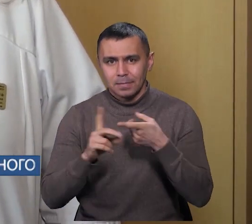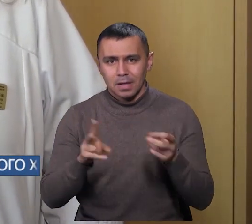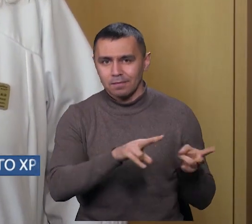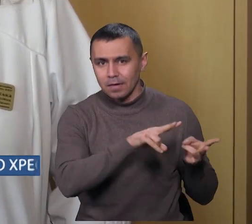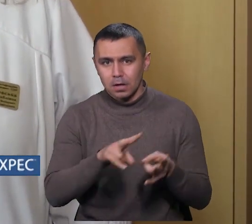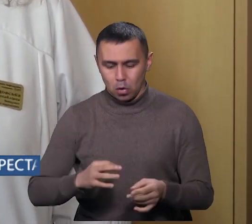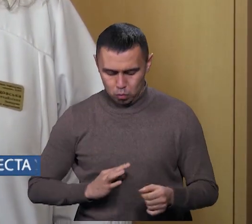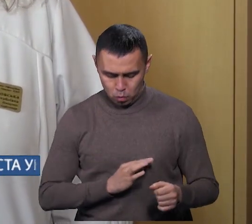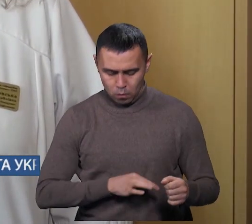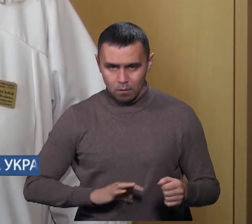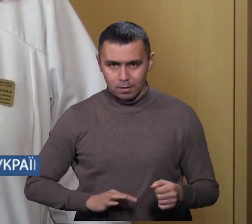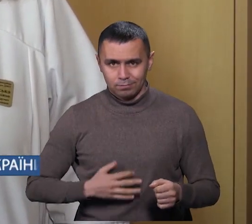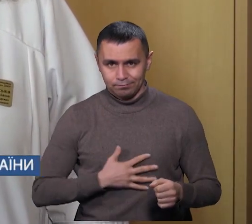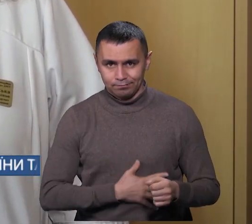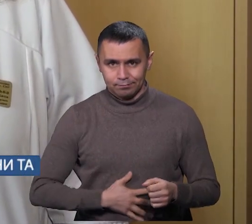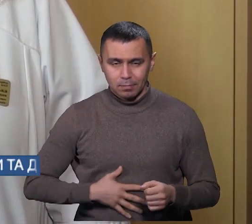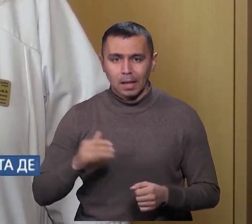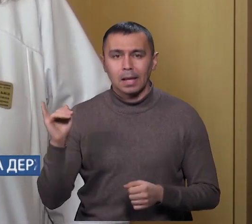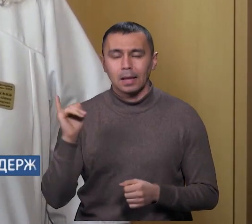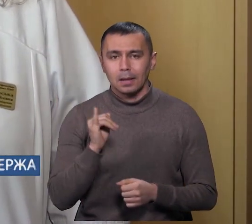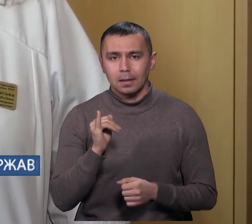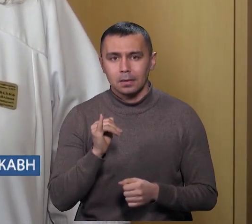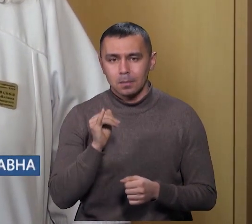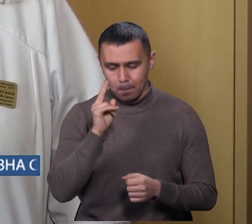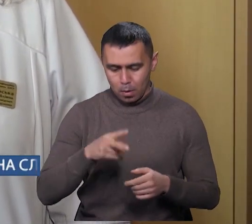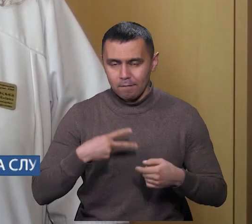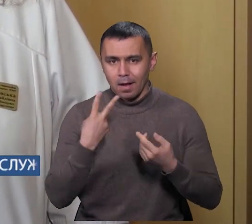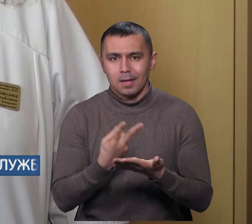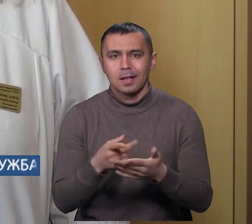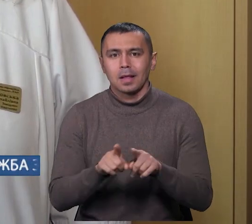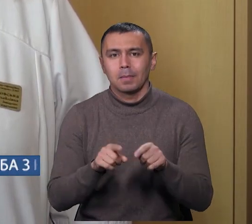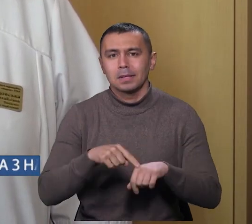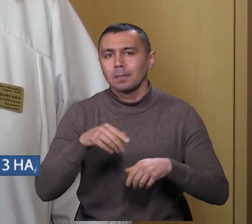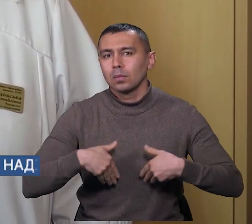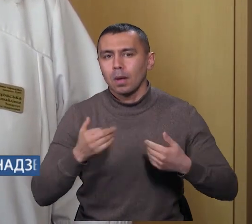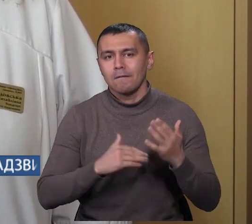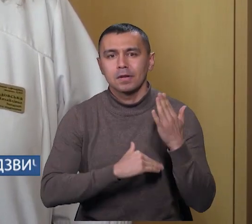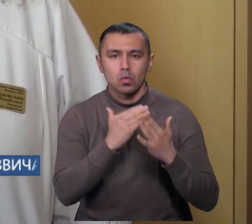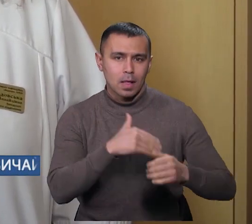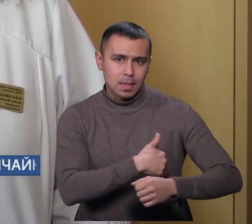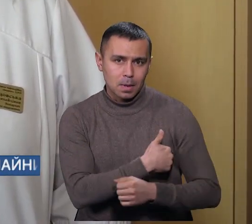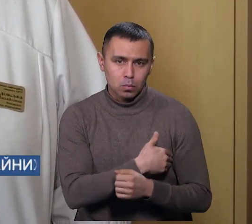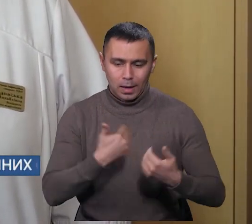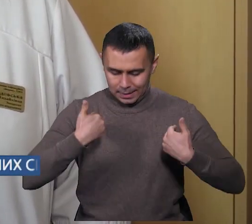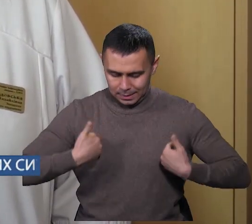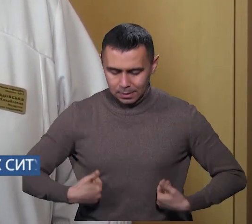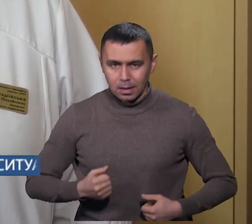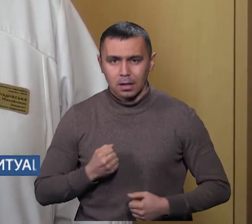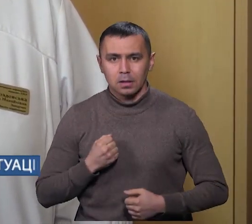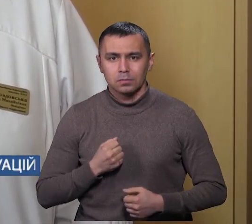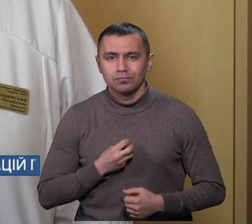вражає шлунково-кишковий тракт і проявляється такими симптомами, як висока температура тіла,